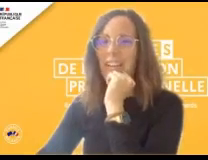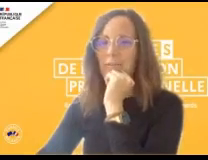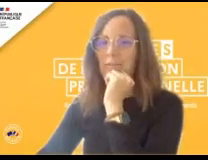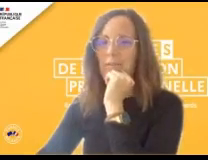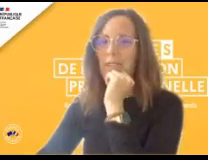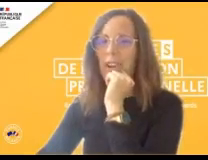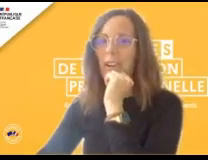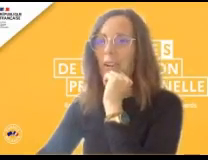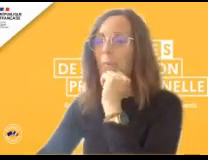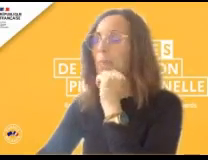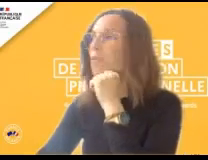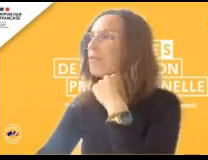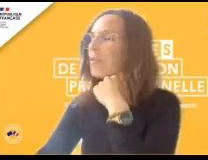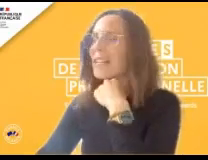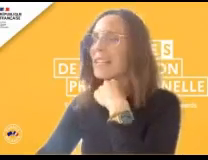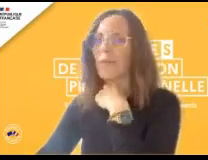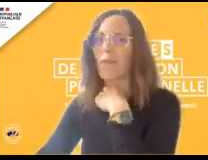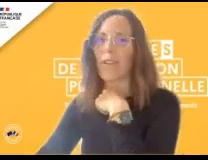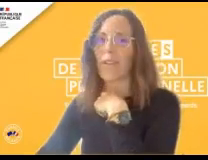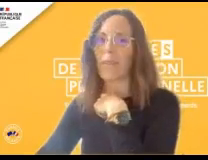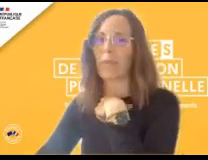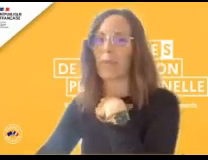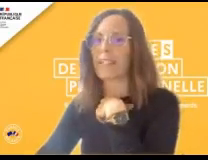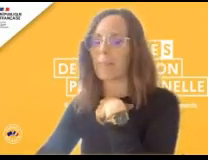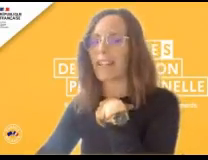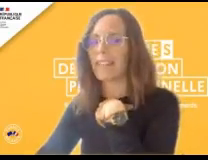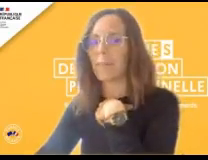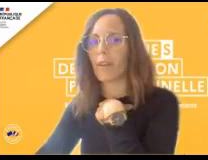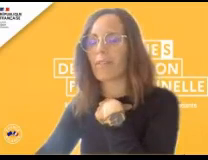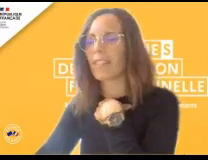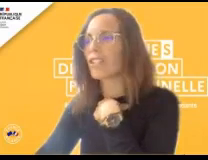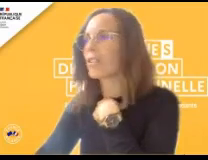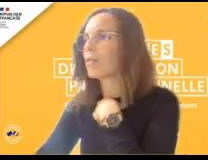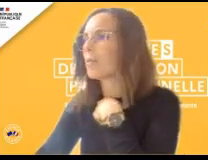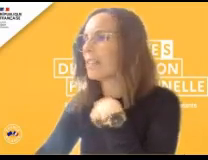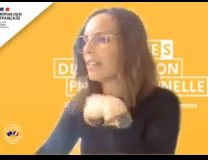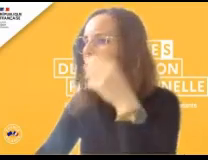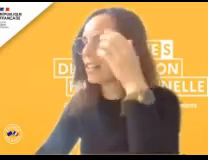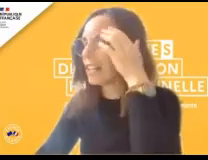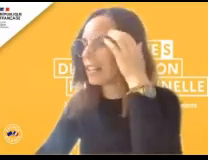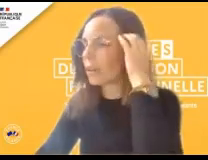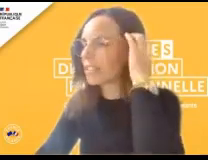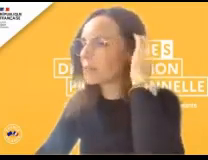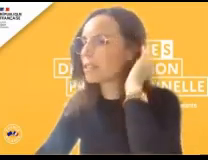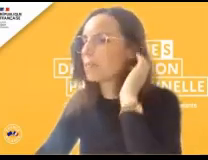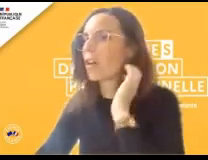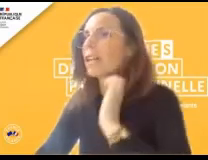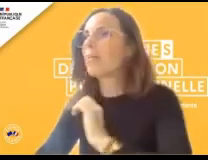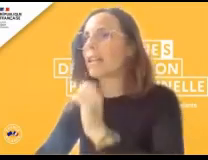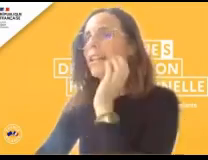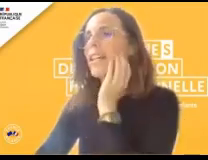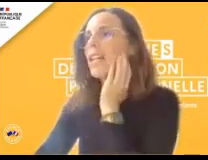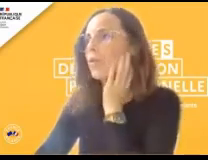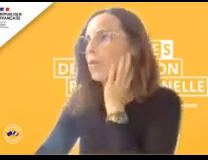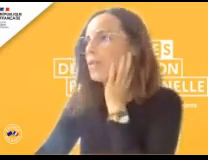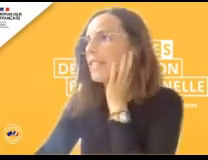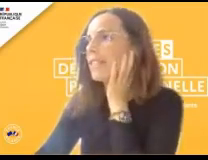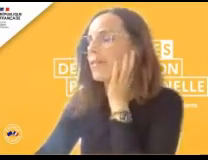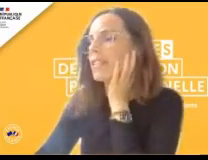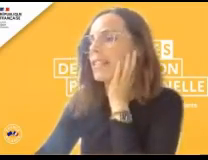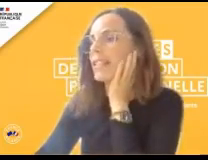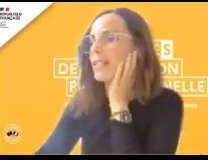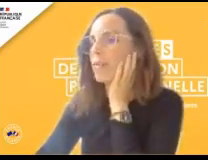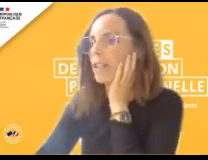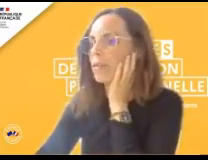Merci à vous. Pour information, voilà, pour les participants, sachez que le webinaire sera disponible en replay sur le